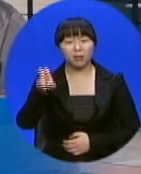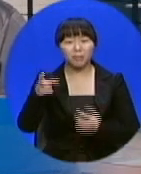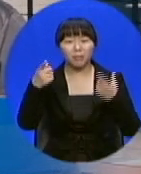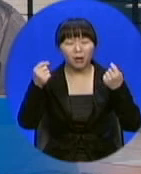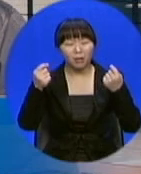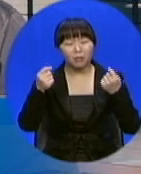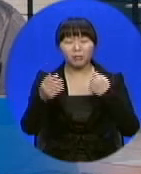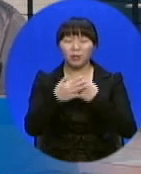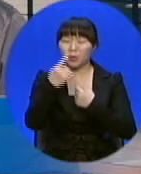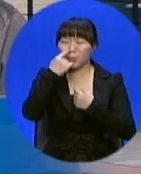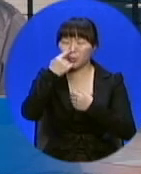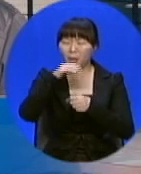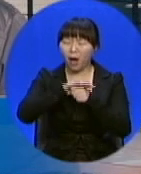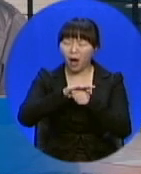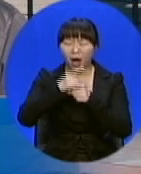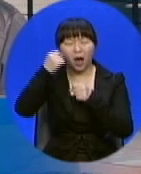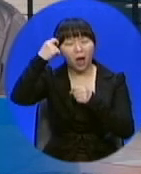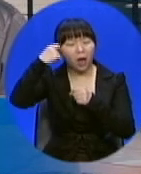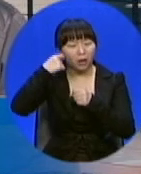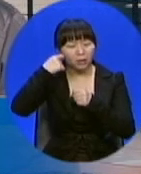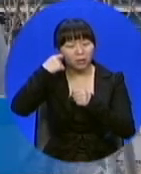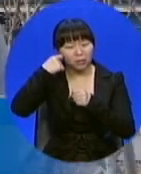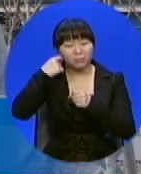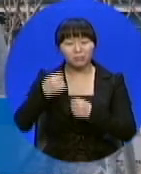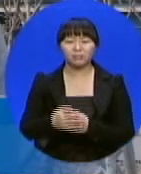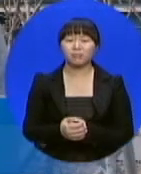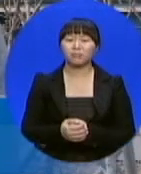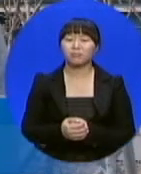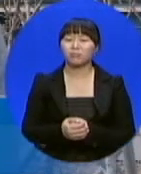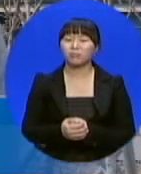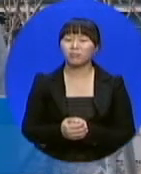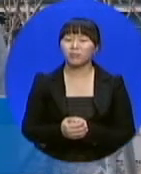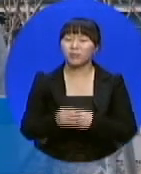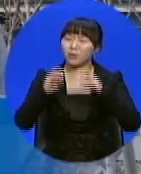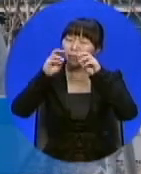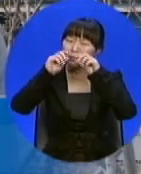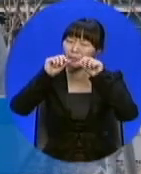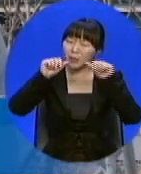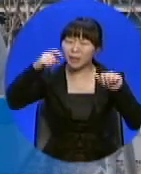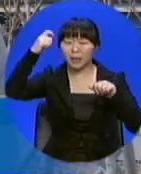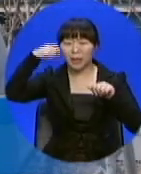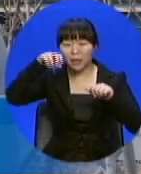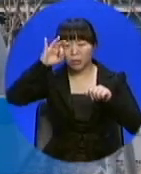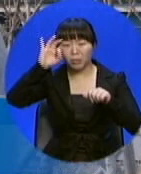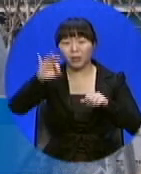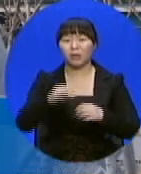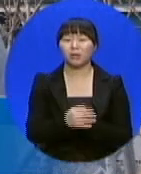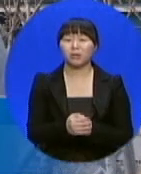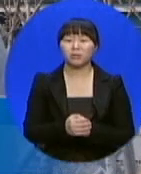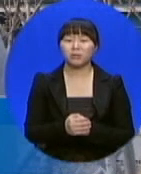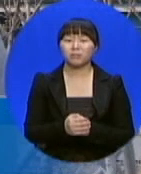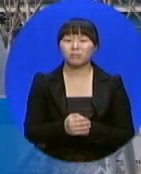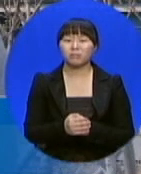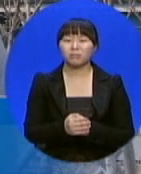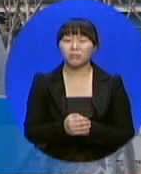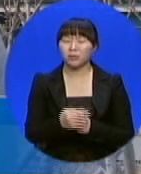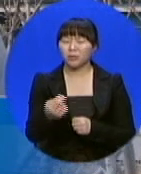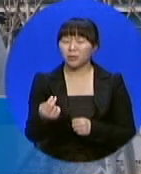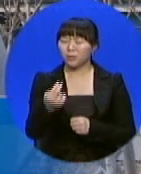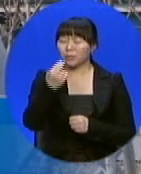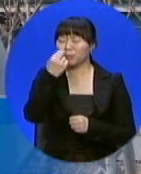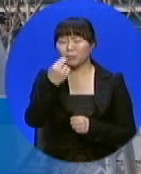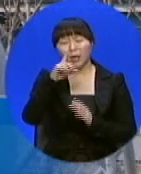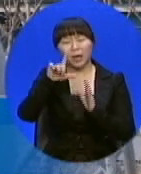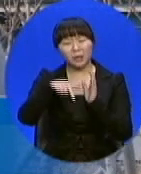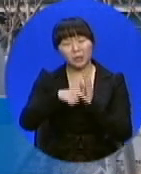막 코도 많이 막히는 것 같고 그런 것 같아서 미세먼지가 있다고 느끼니까 약간 숨 쉴 때도